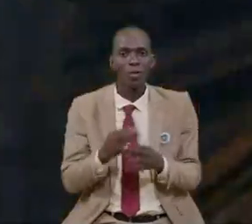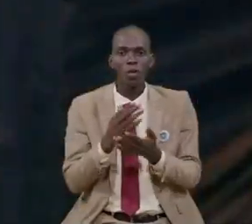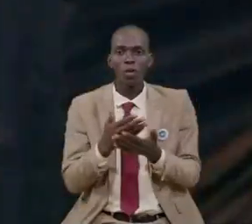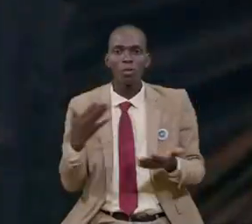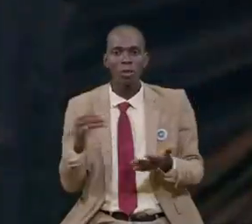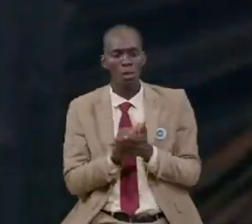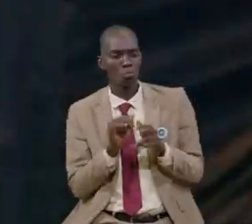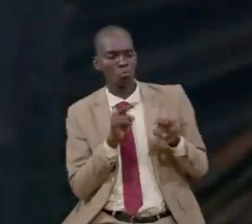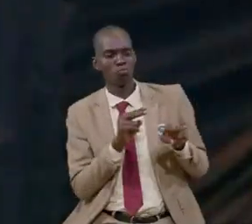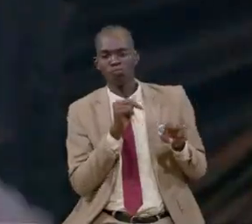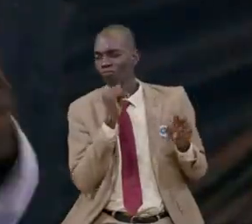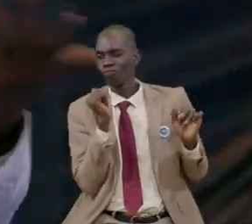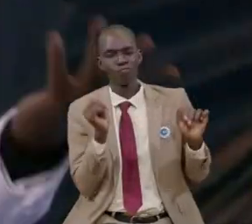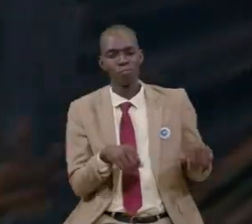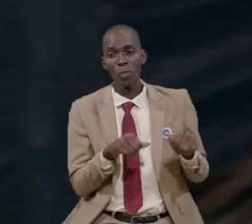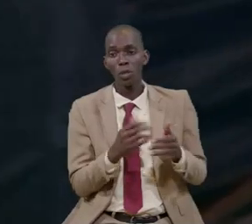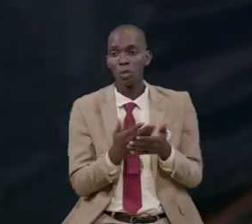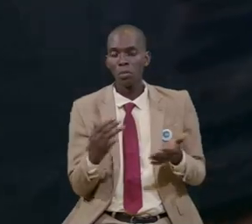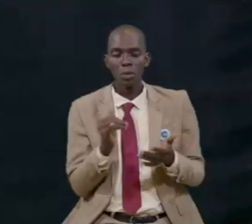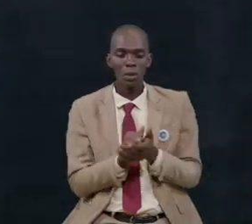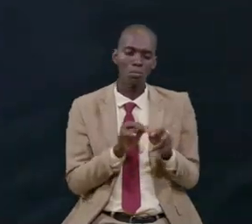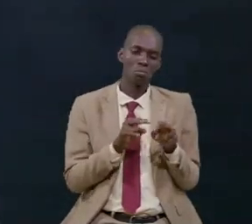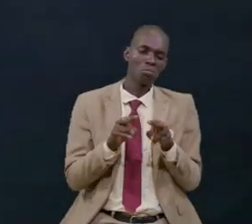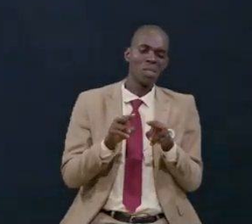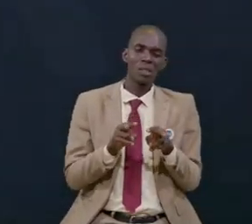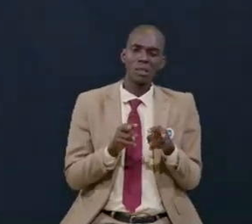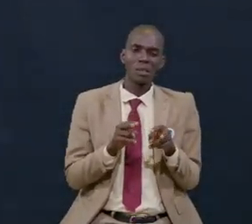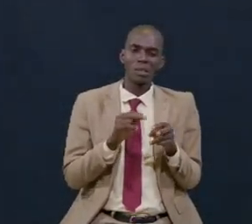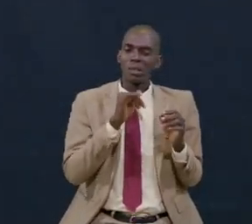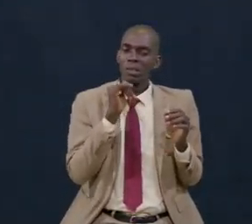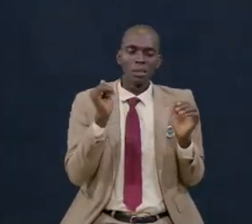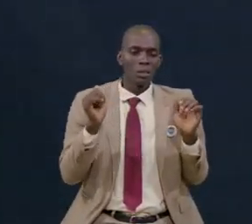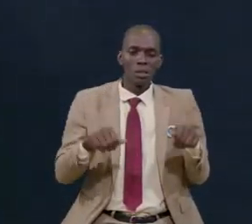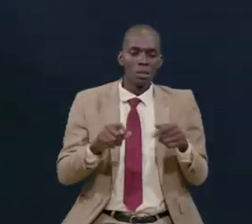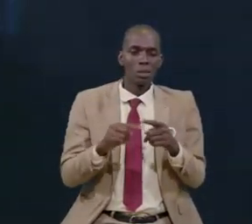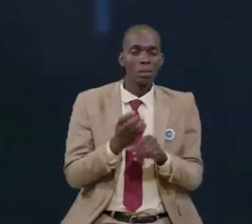impossible, quelque chose apparemment incroyable, quelque chose